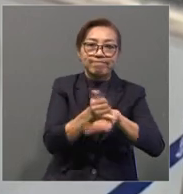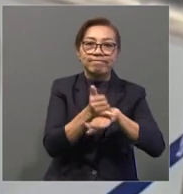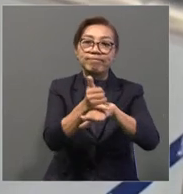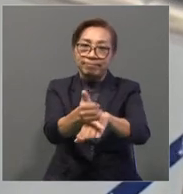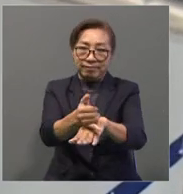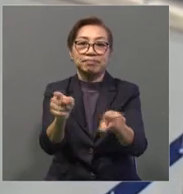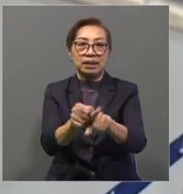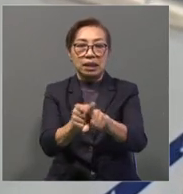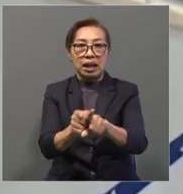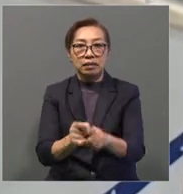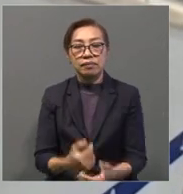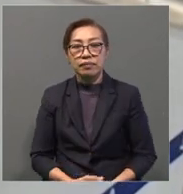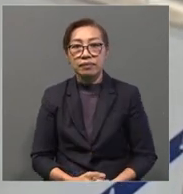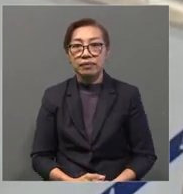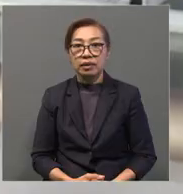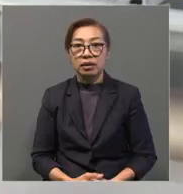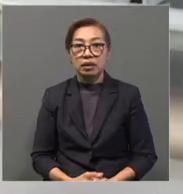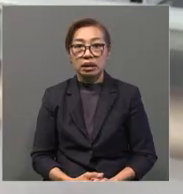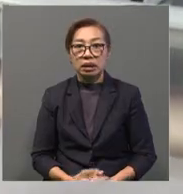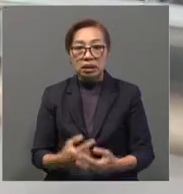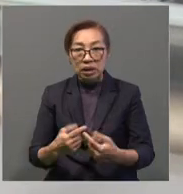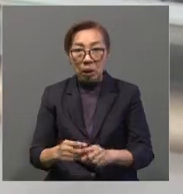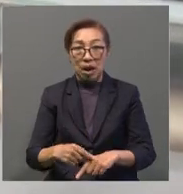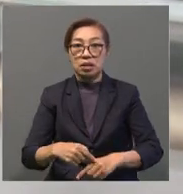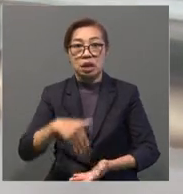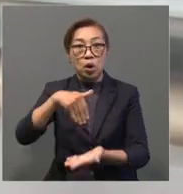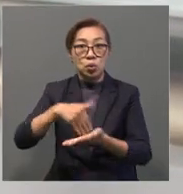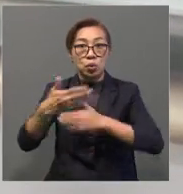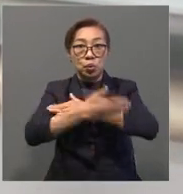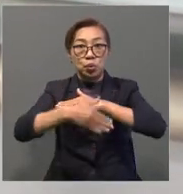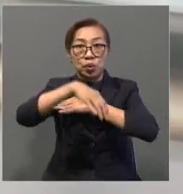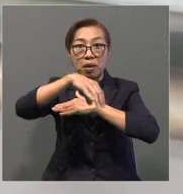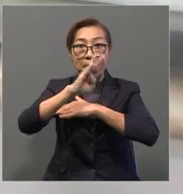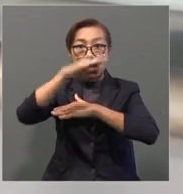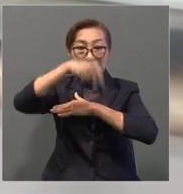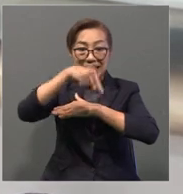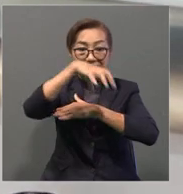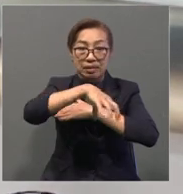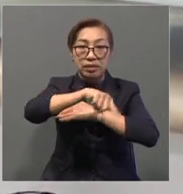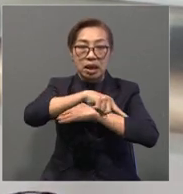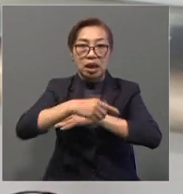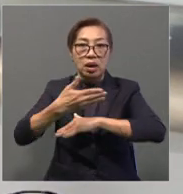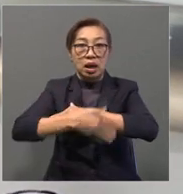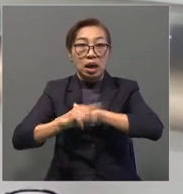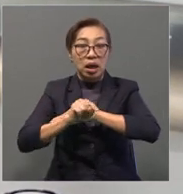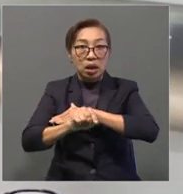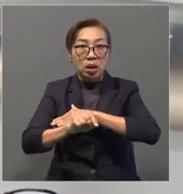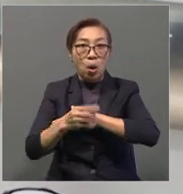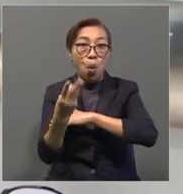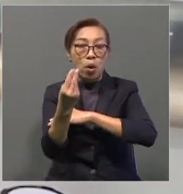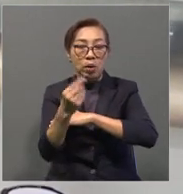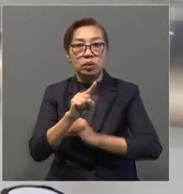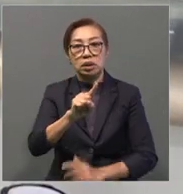บรรยากาศด้วยส่วนขบวนรถโดยสารที่แรกที่จะออกจากสถานีกลางกรุงเทพฯอภิวัฒน์คือขบวนรถเร็วที่